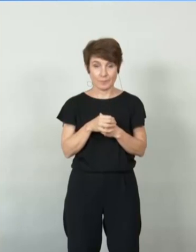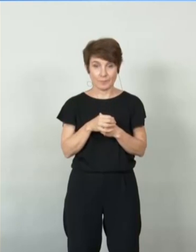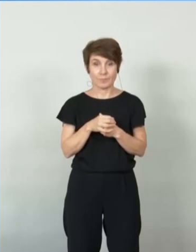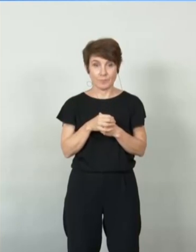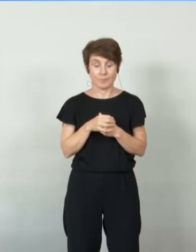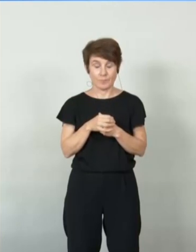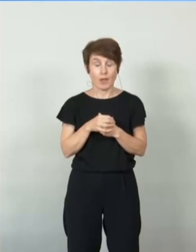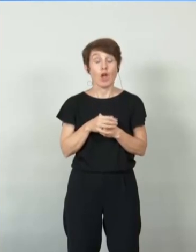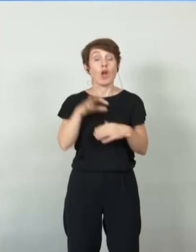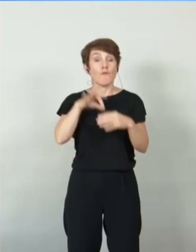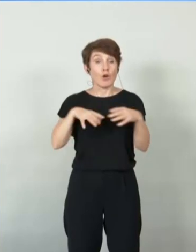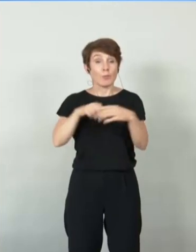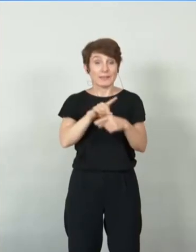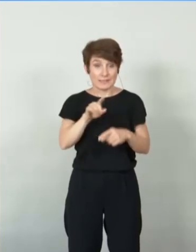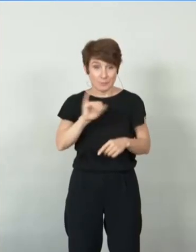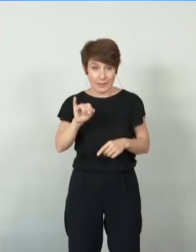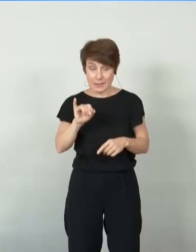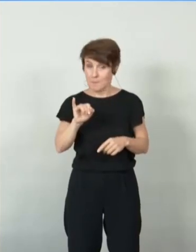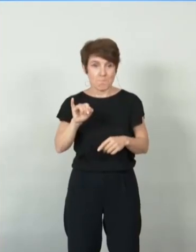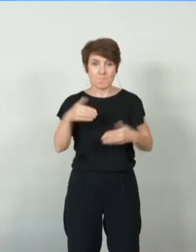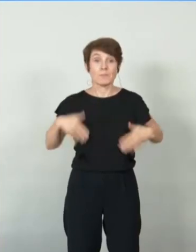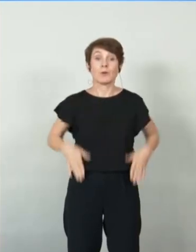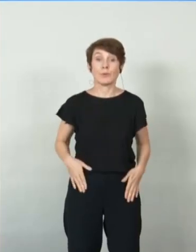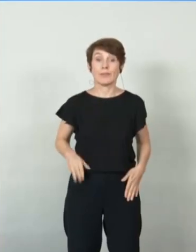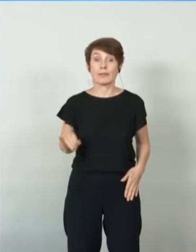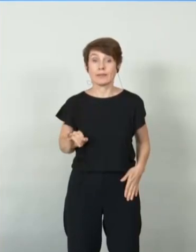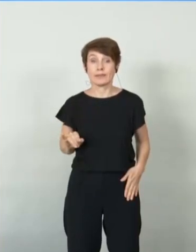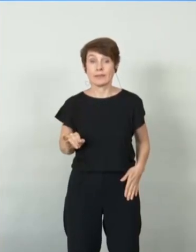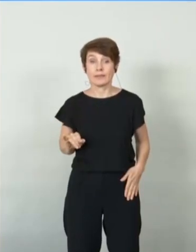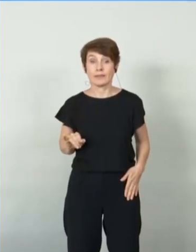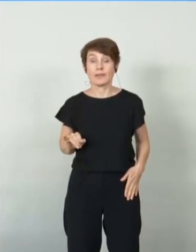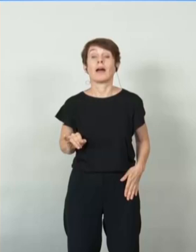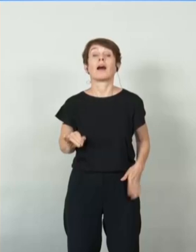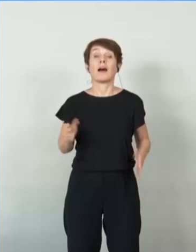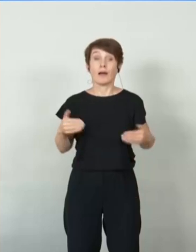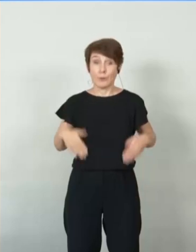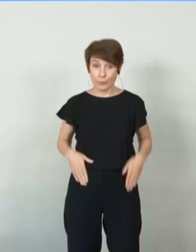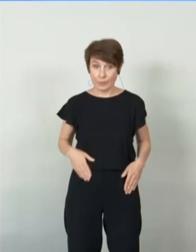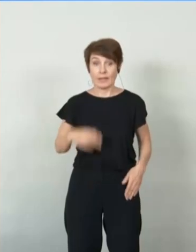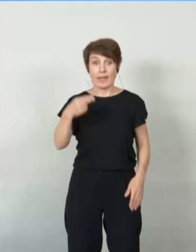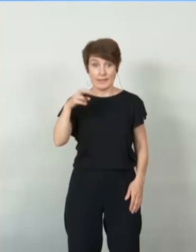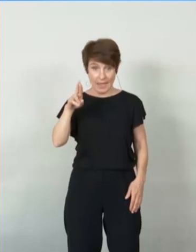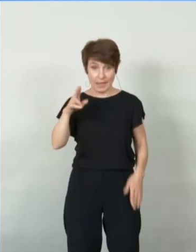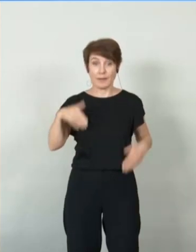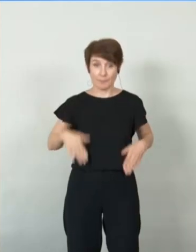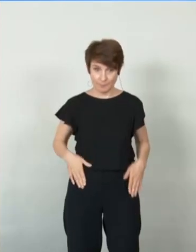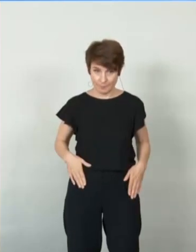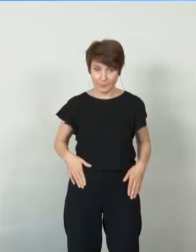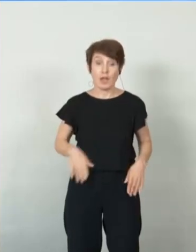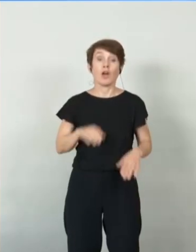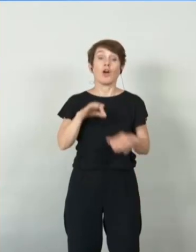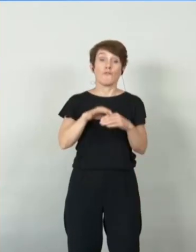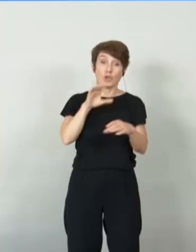alors donc qui ne prend pas par au vote qui s'abstient qui donc abstention de NR qui va